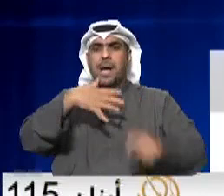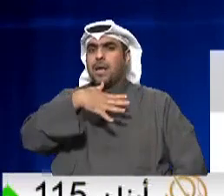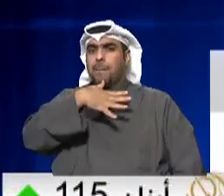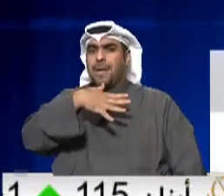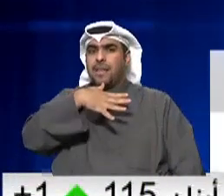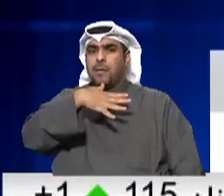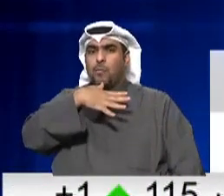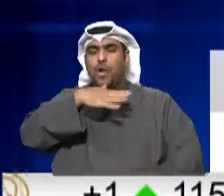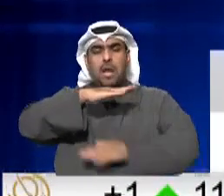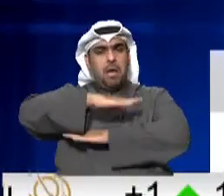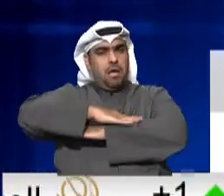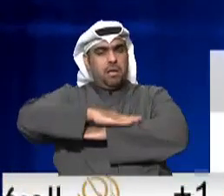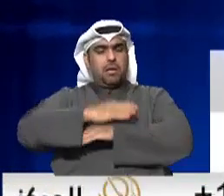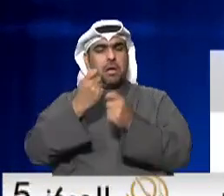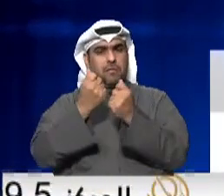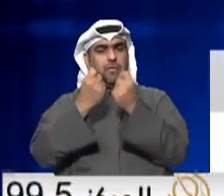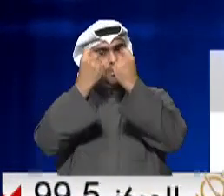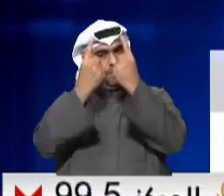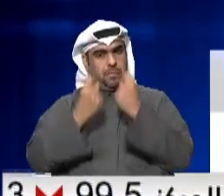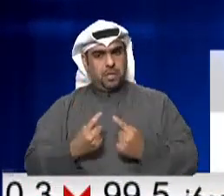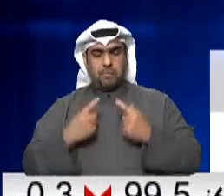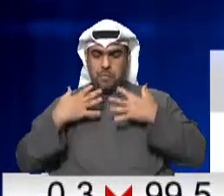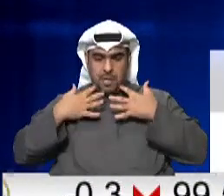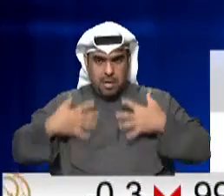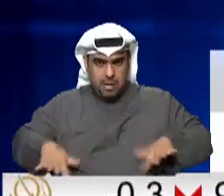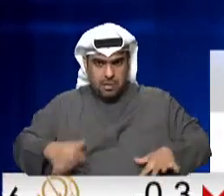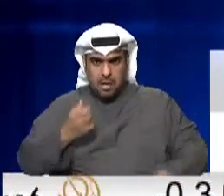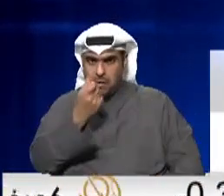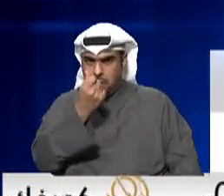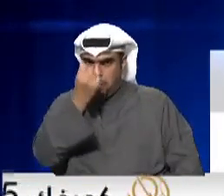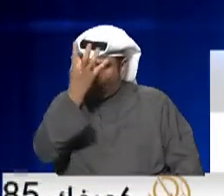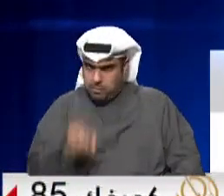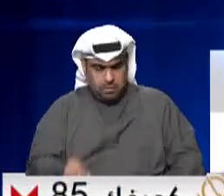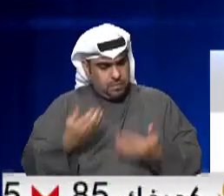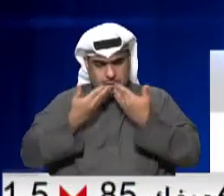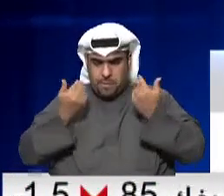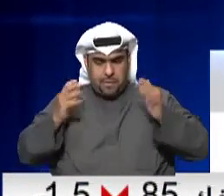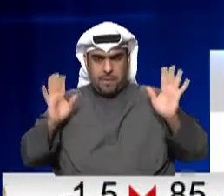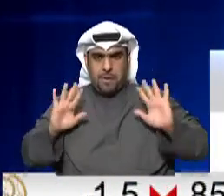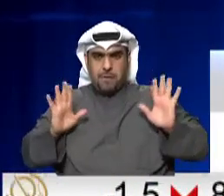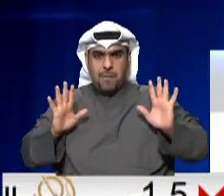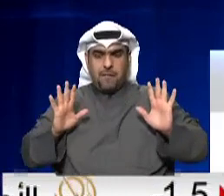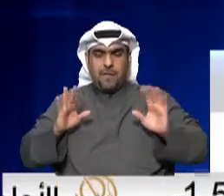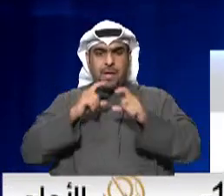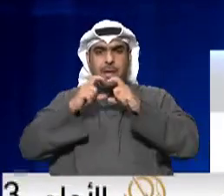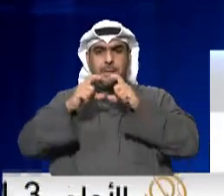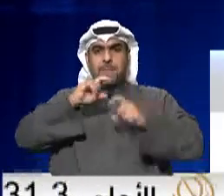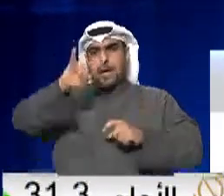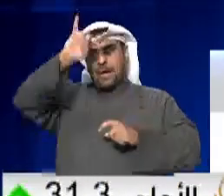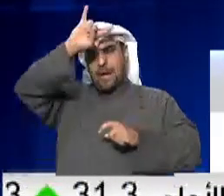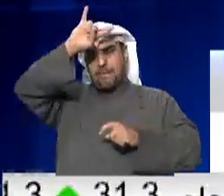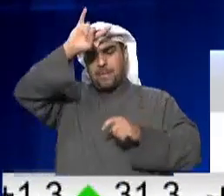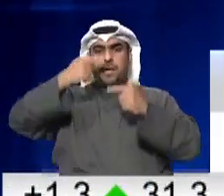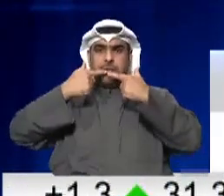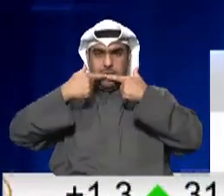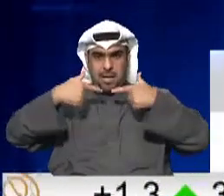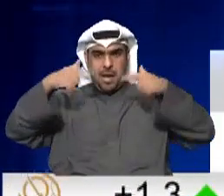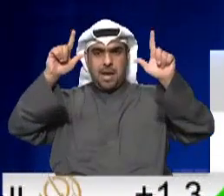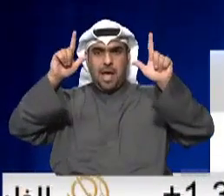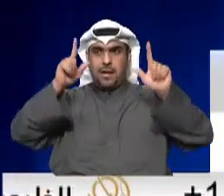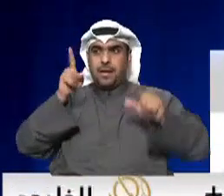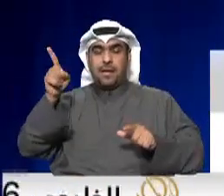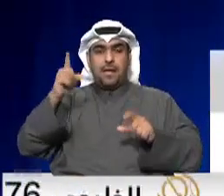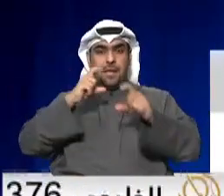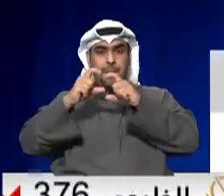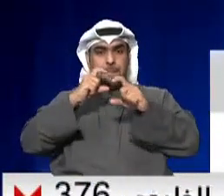ان انكشاف البنوك الكويتيه على بنك سيليكون فالي الامريكي ضئيل جدا للغايه بسبب استقرار ومثاله